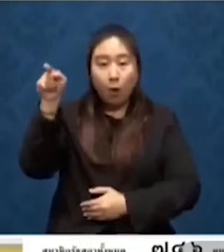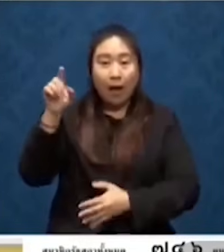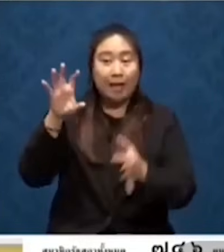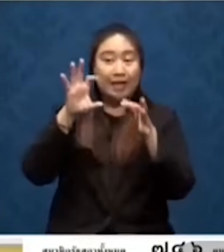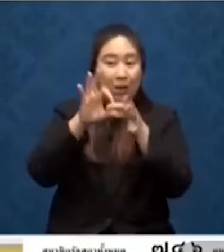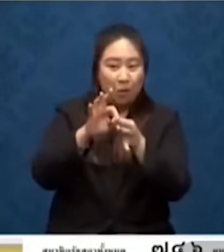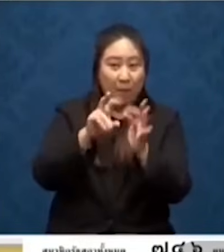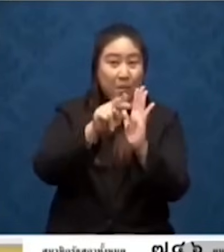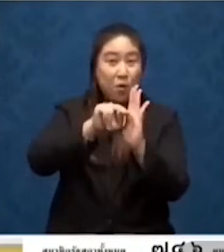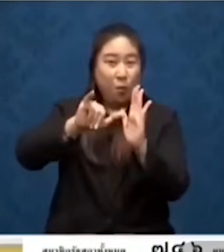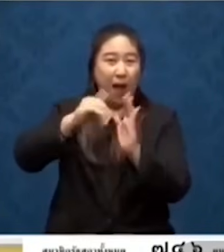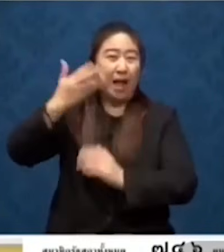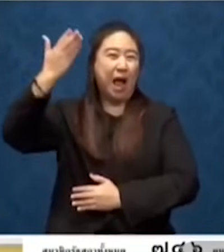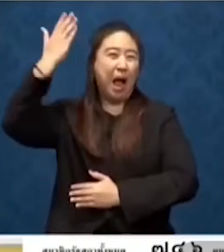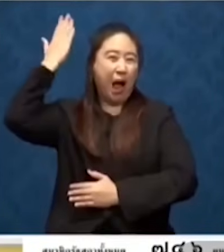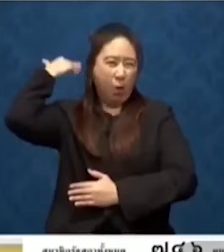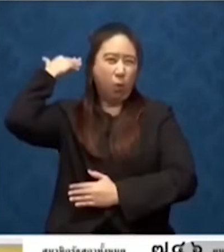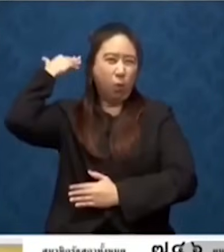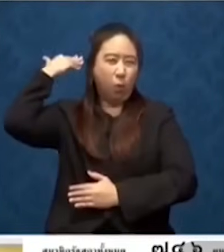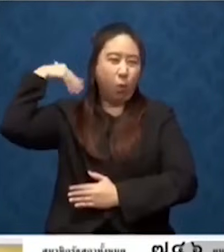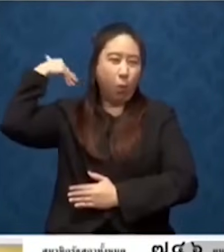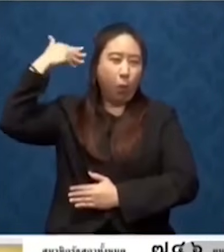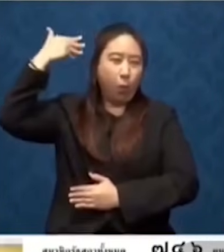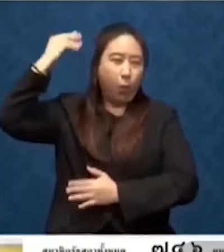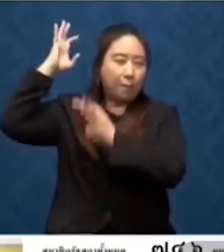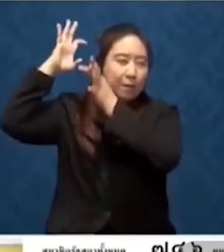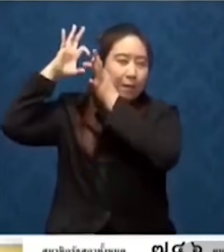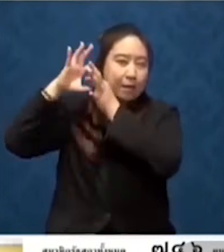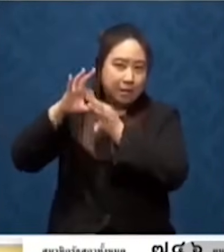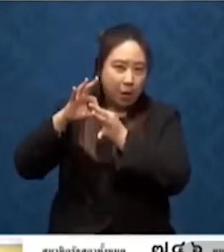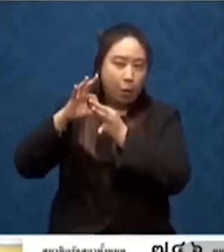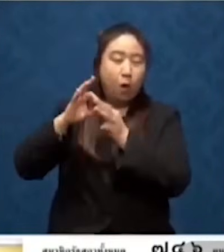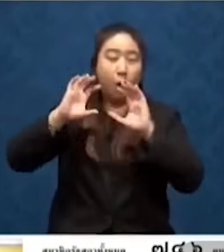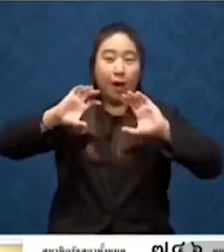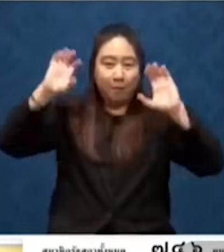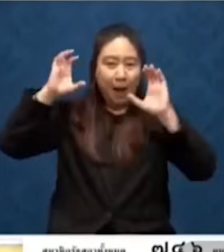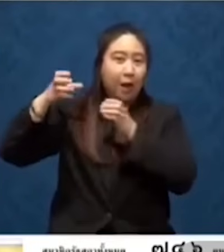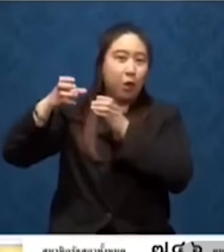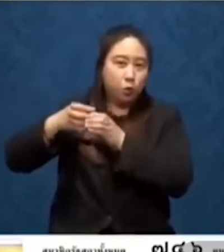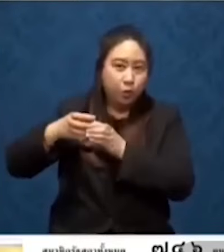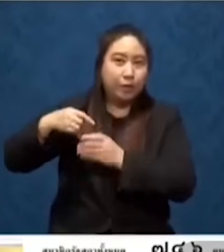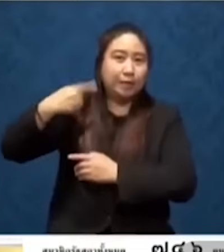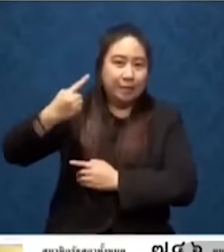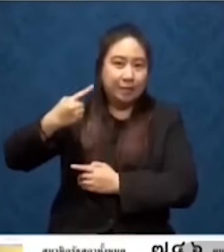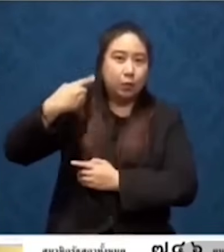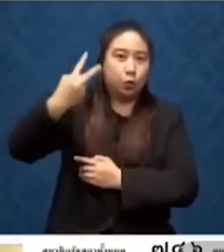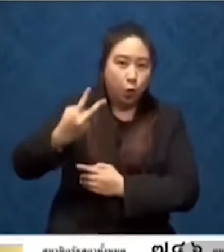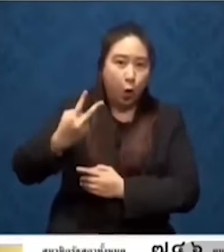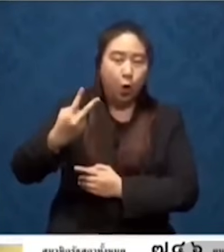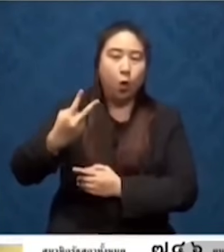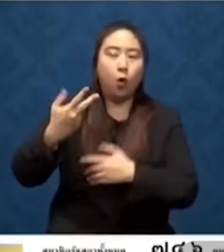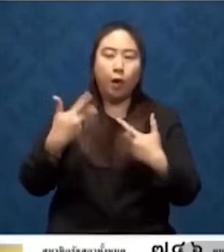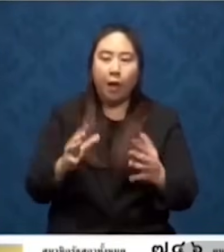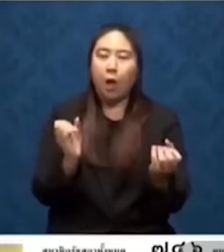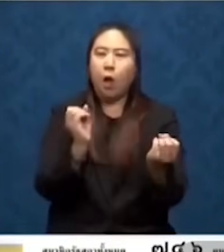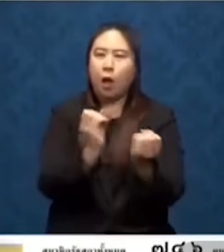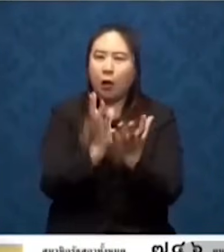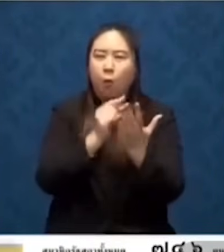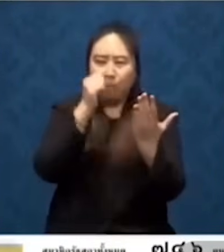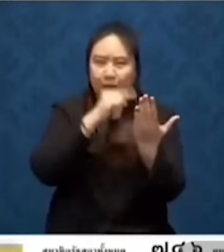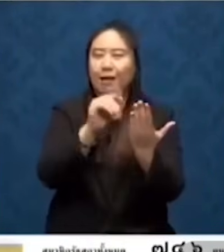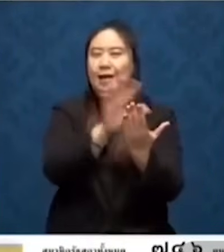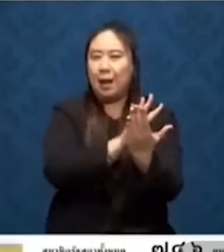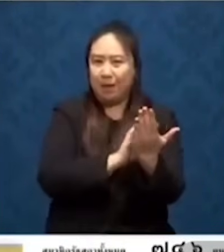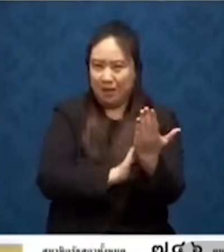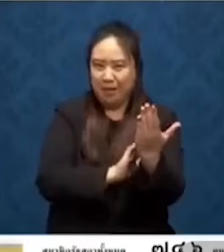ตที่มีผลต่อเนื่องในรัฐบาลสองชุดกระทบต่อการพัฒนาประเทศ